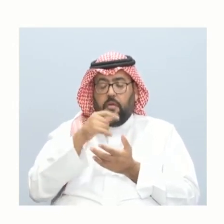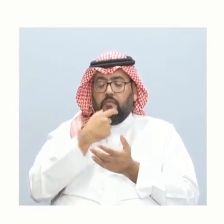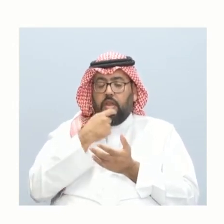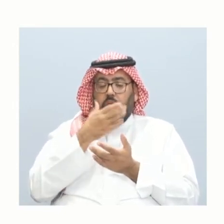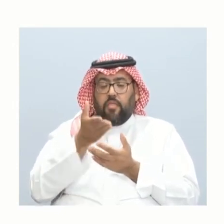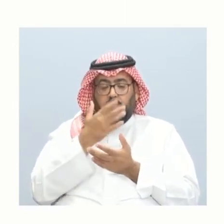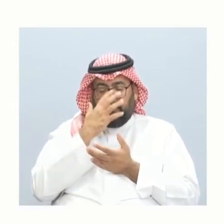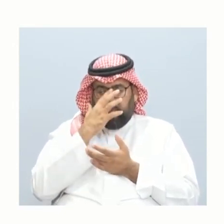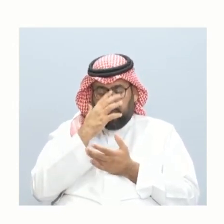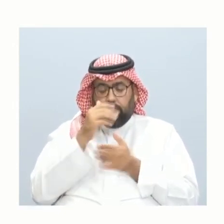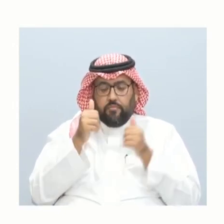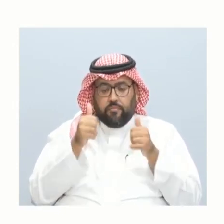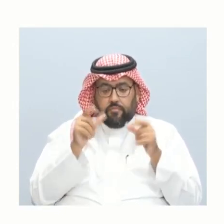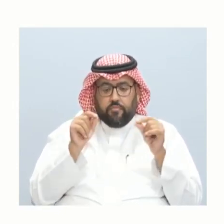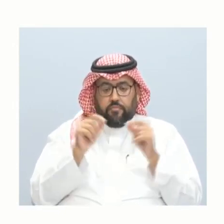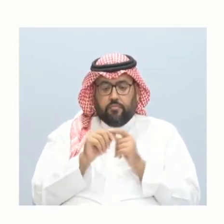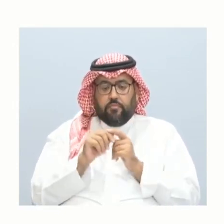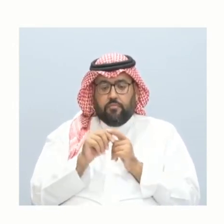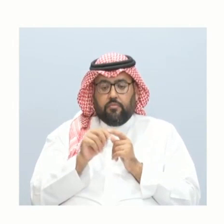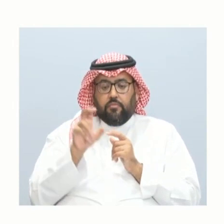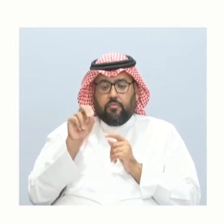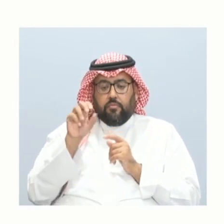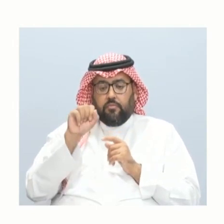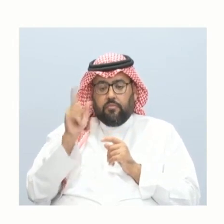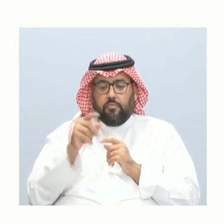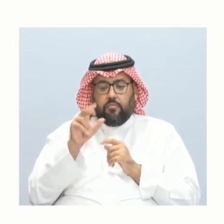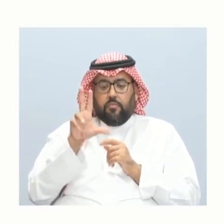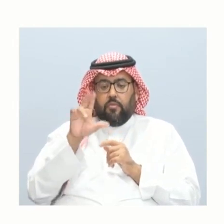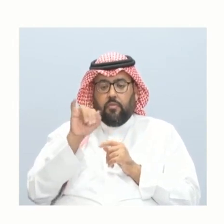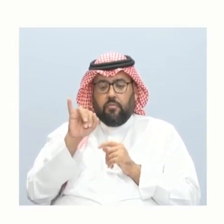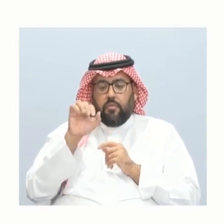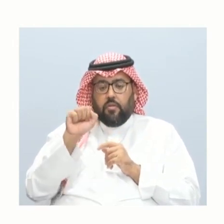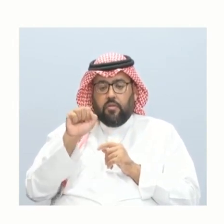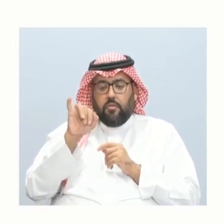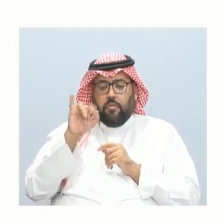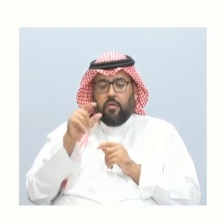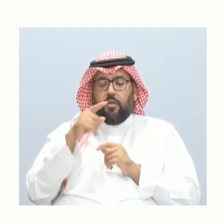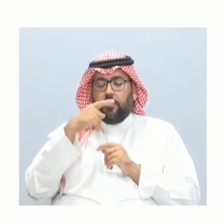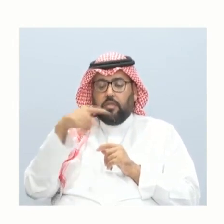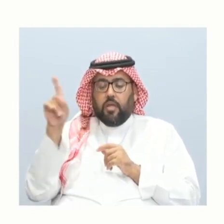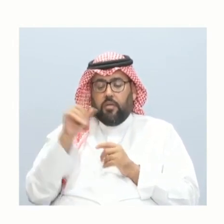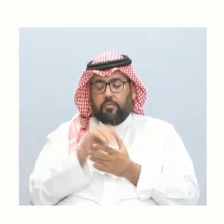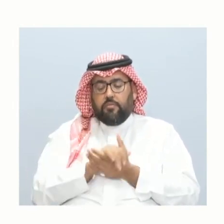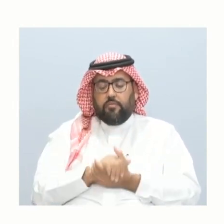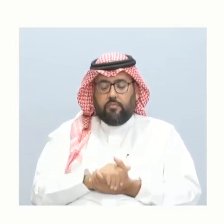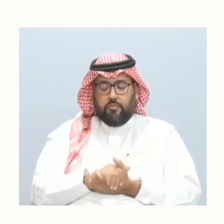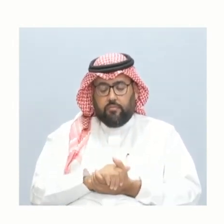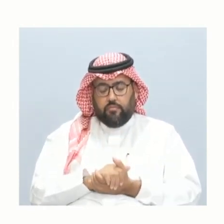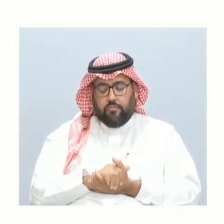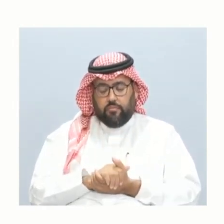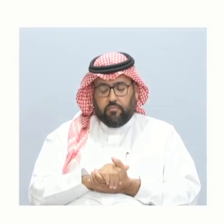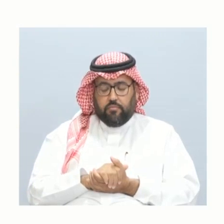الرياض احسنتم ايها الابطال قصر قصر المصمك اذا اضع علامه صح عند